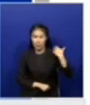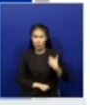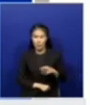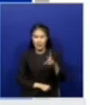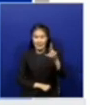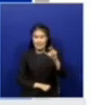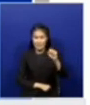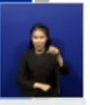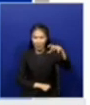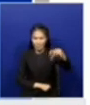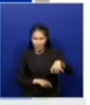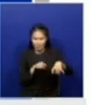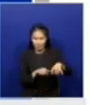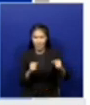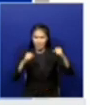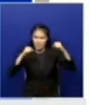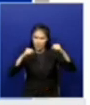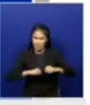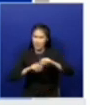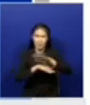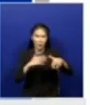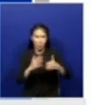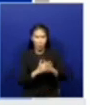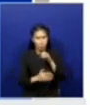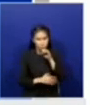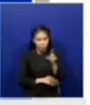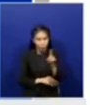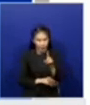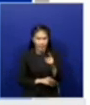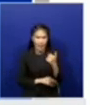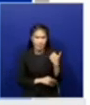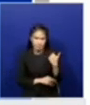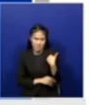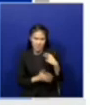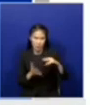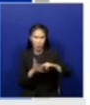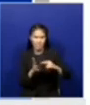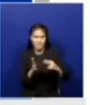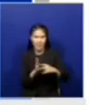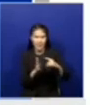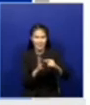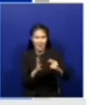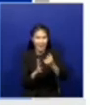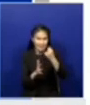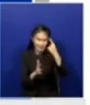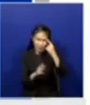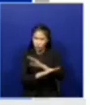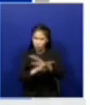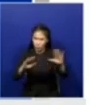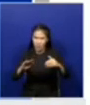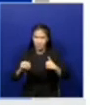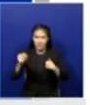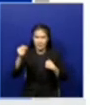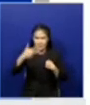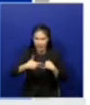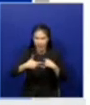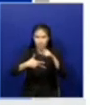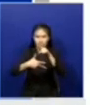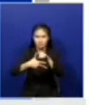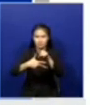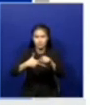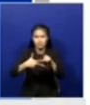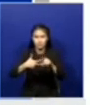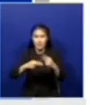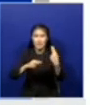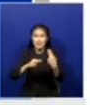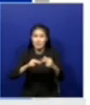ฎรมีมติเป็นเอกฉันท์ให้แบน3สารพิษคือพาราควอดคลอไพริฟอสและ